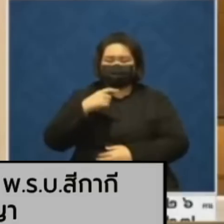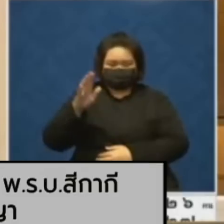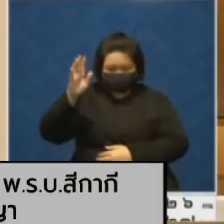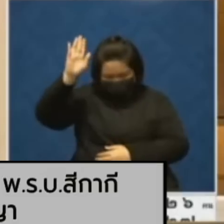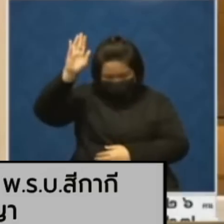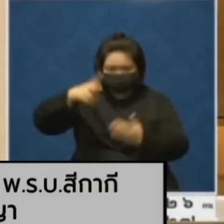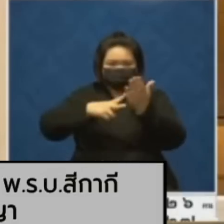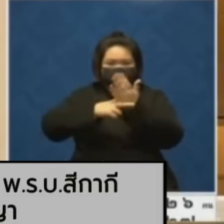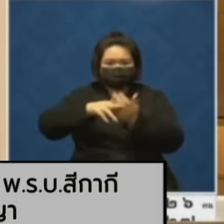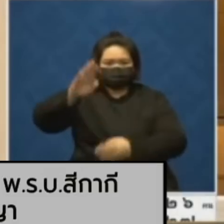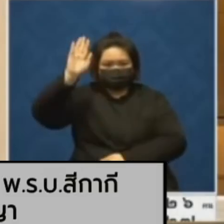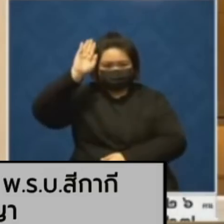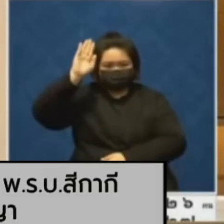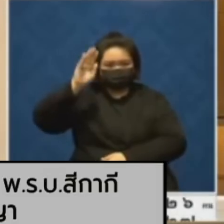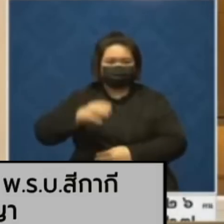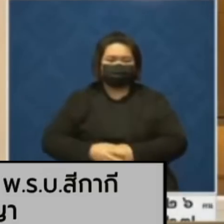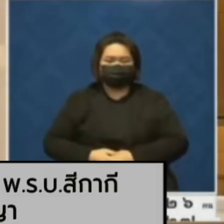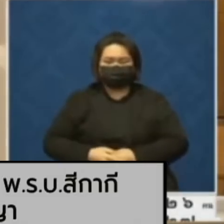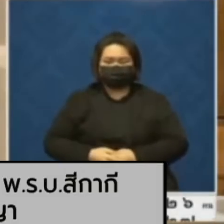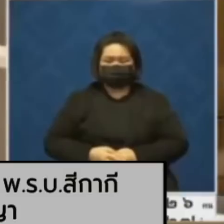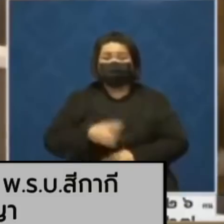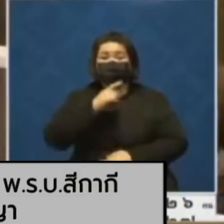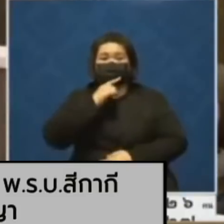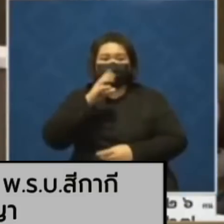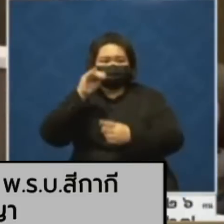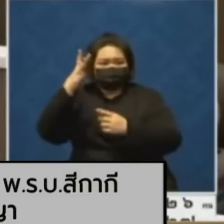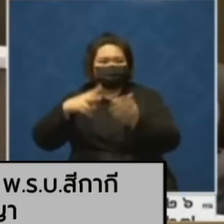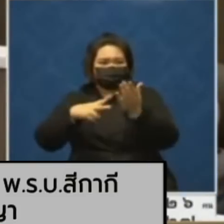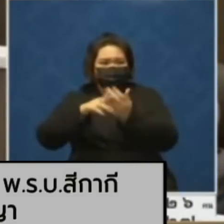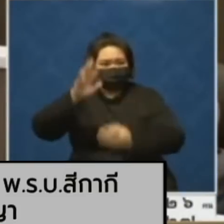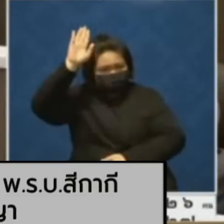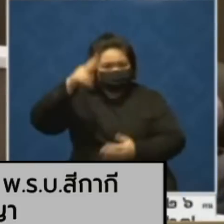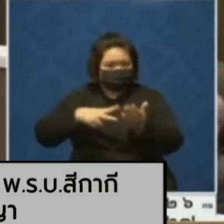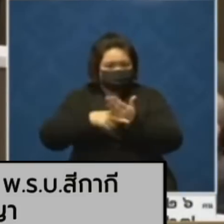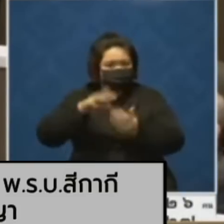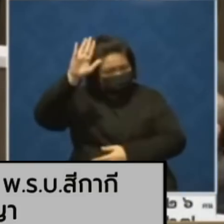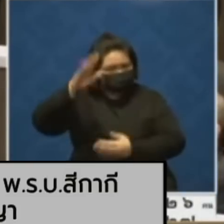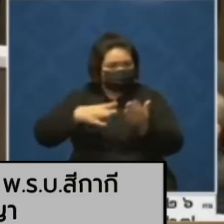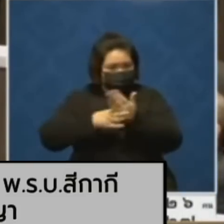ผมประท้วงอะฮะถาท่านไม่ Mission photosไม ข่้ประชุมนะ